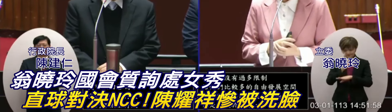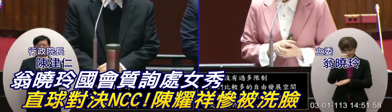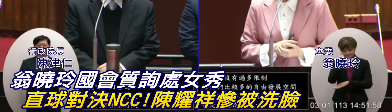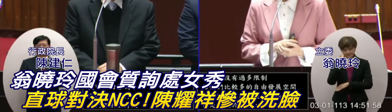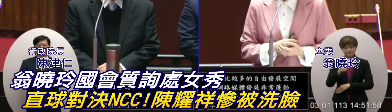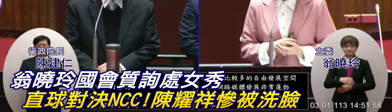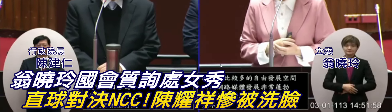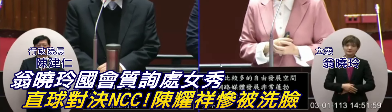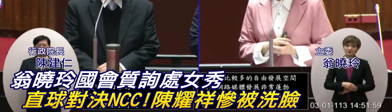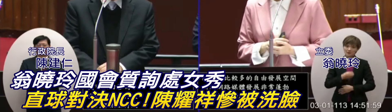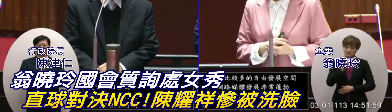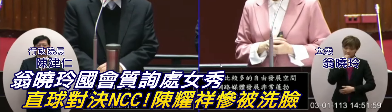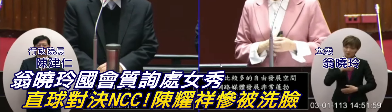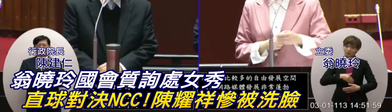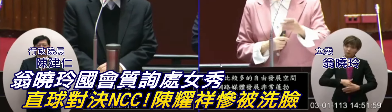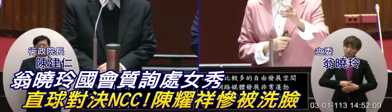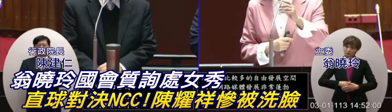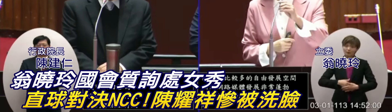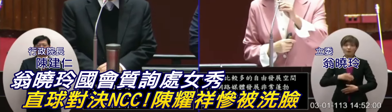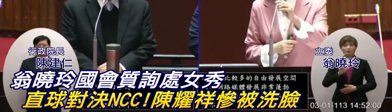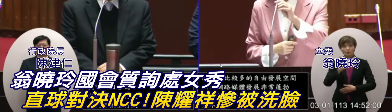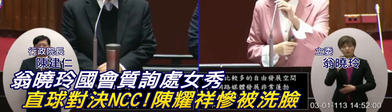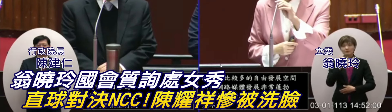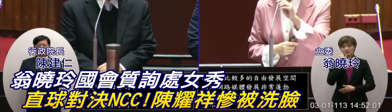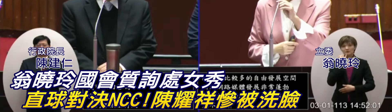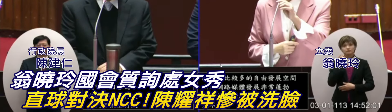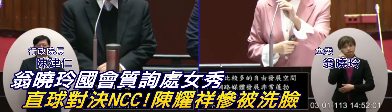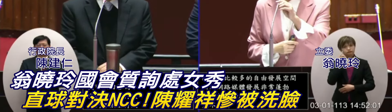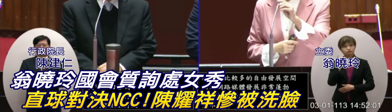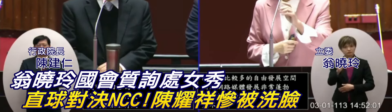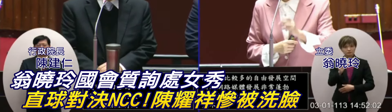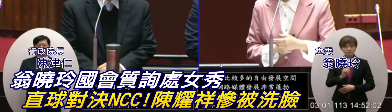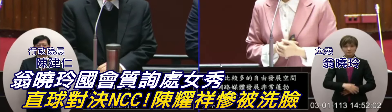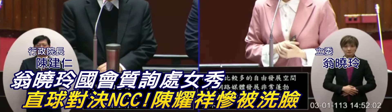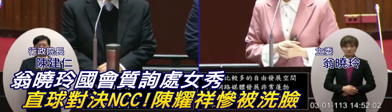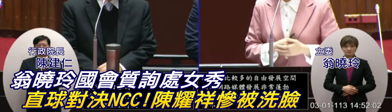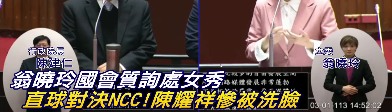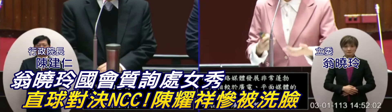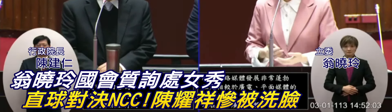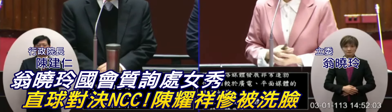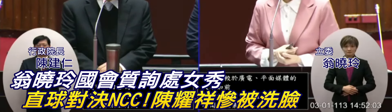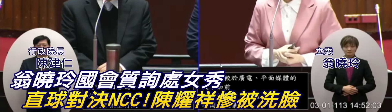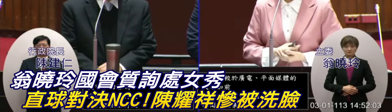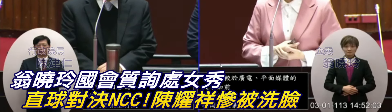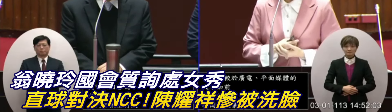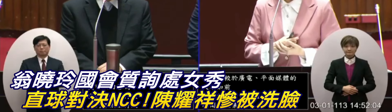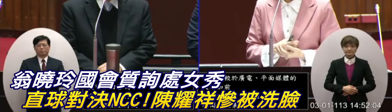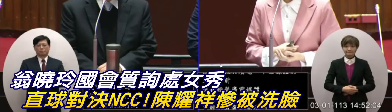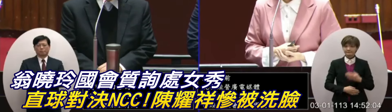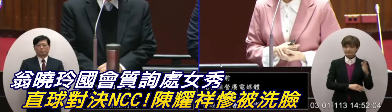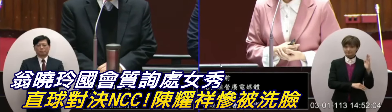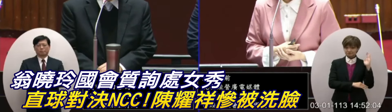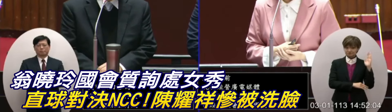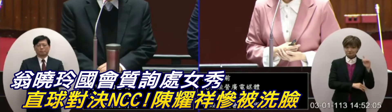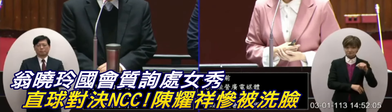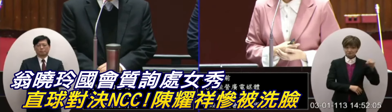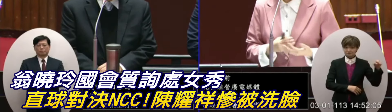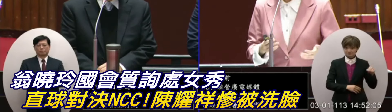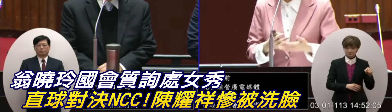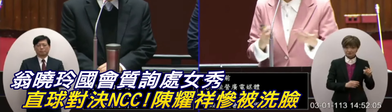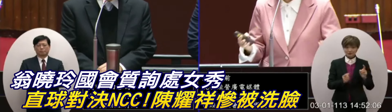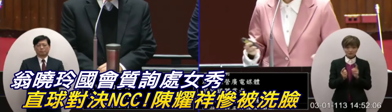求生存图温饱就不错了。那么当然，我也不认为政府应该要给予这些广电媒体产